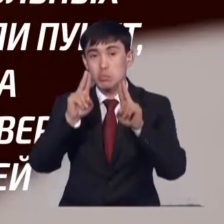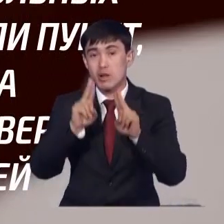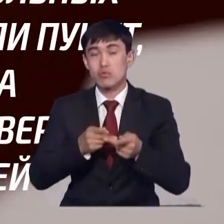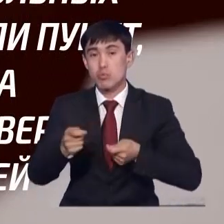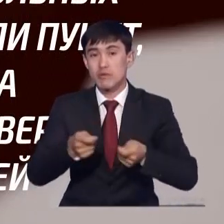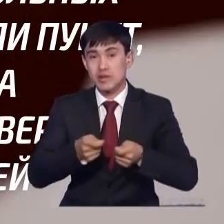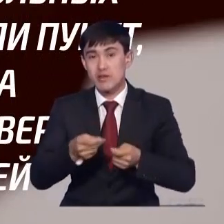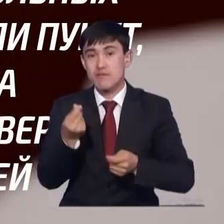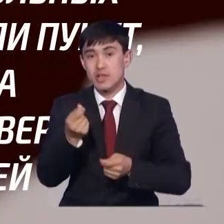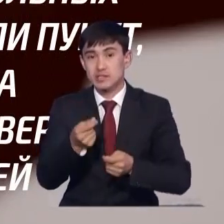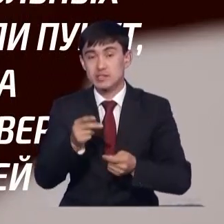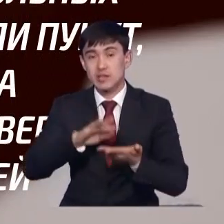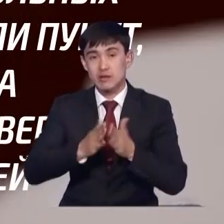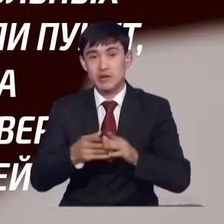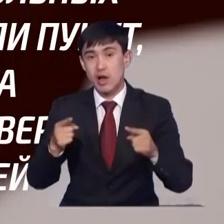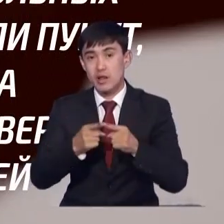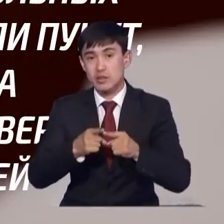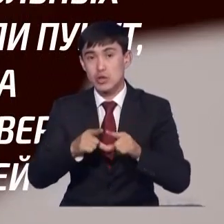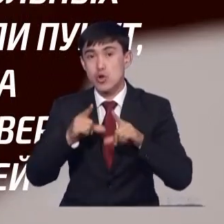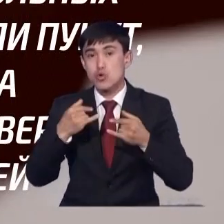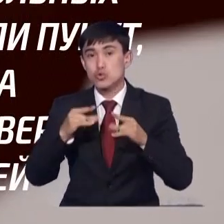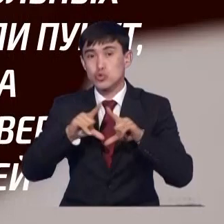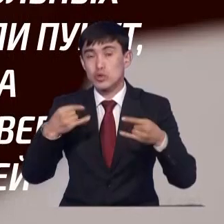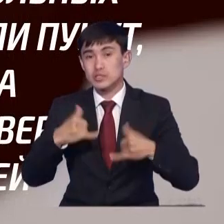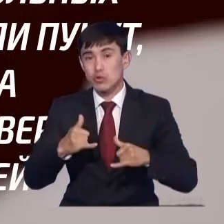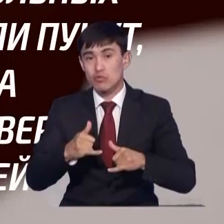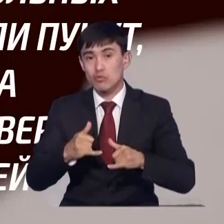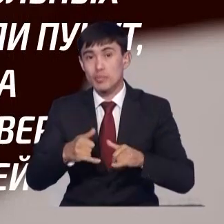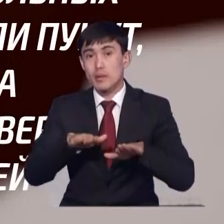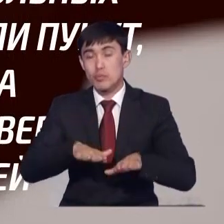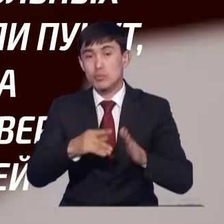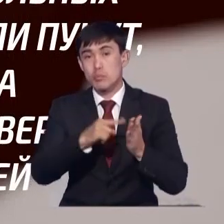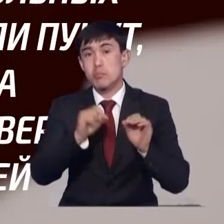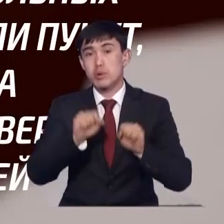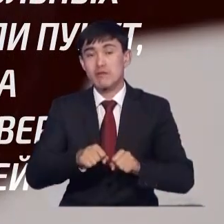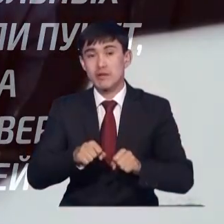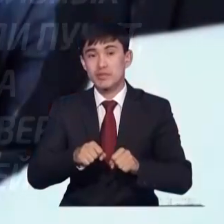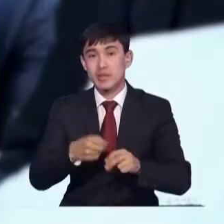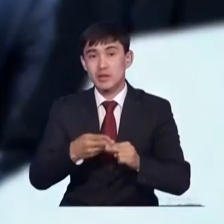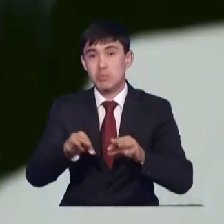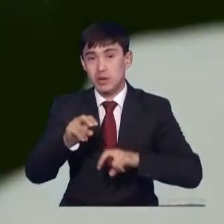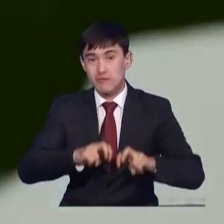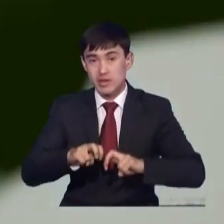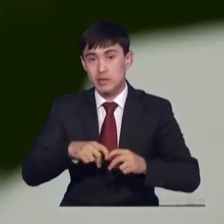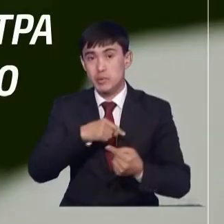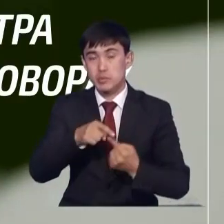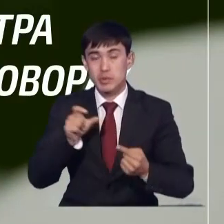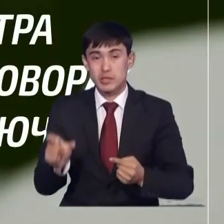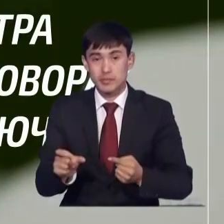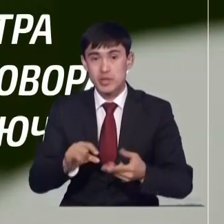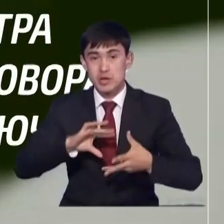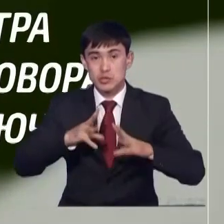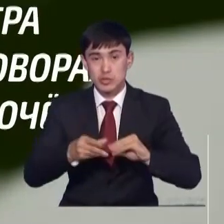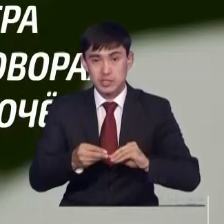управления финансов договорах аренды школьных столовых предусмотрели пункт дающий право на необоснованные проверки предпринимателей